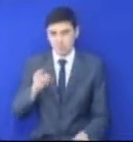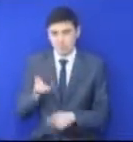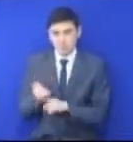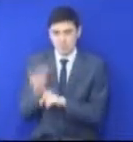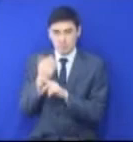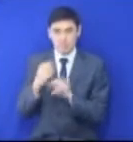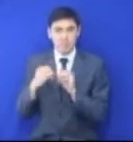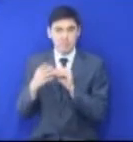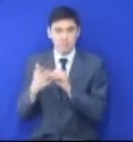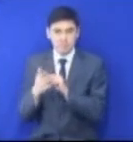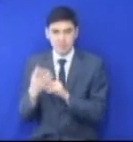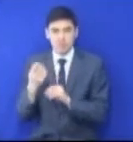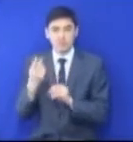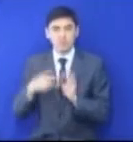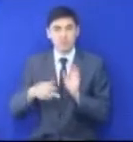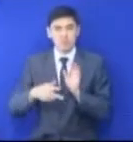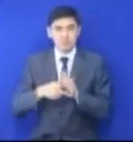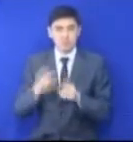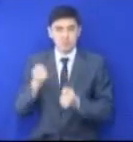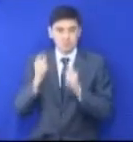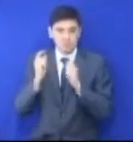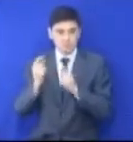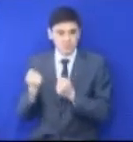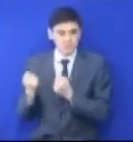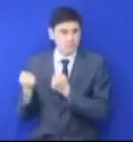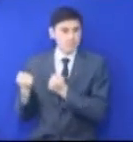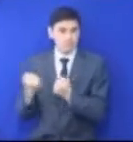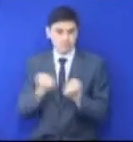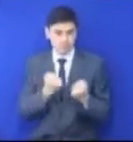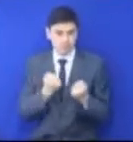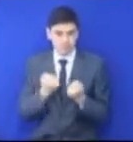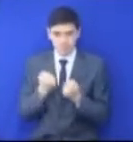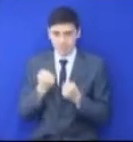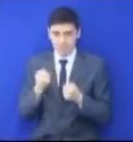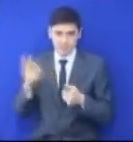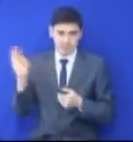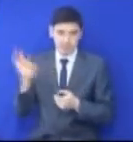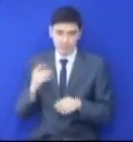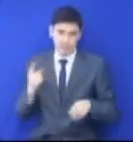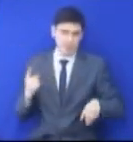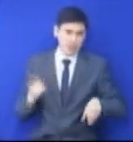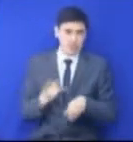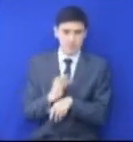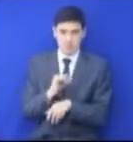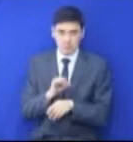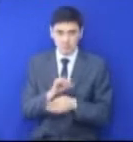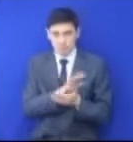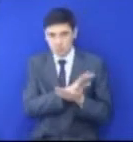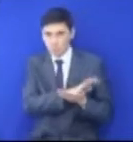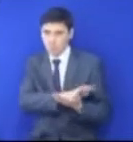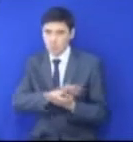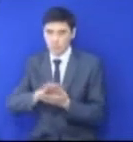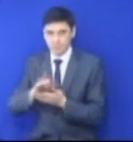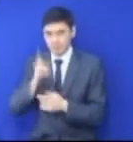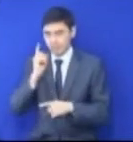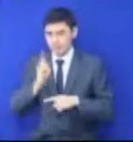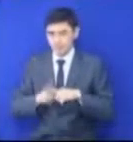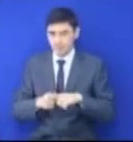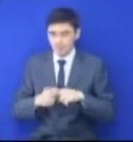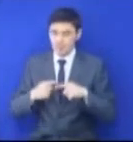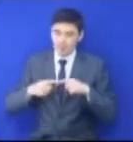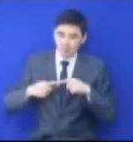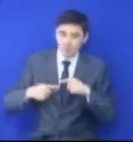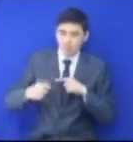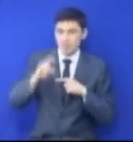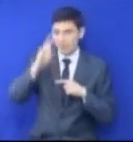и 28 грузовых машин. Конечно, привести в город порядок за один раз невозможно. Общегородские субботники будут проводиться в течение